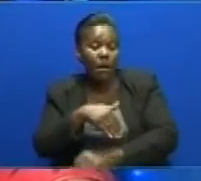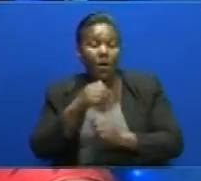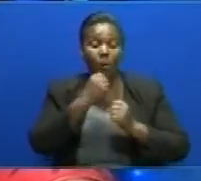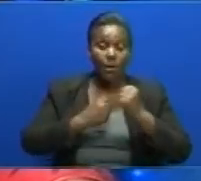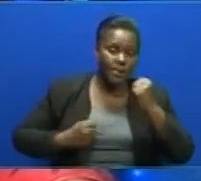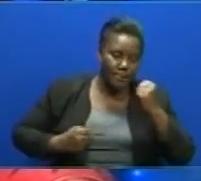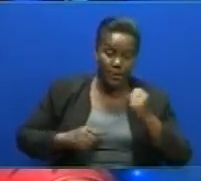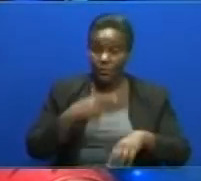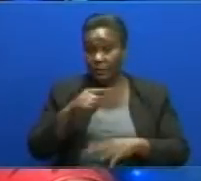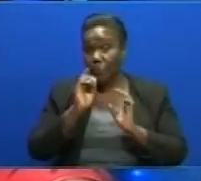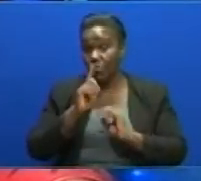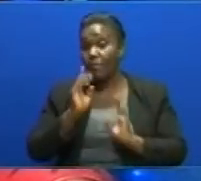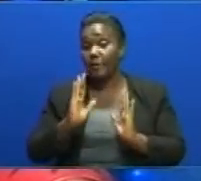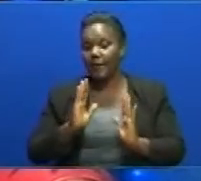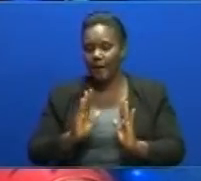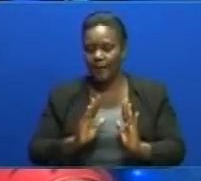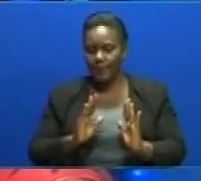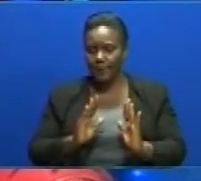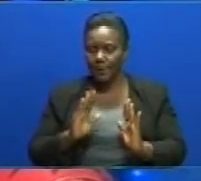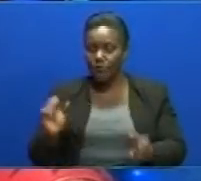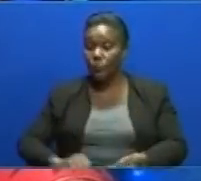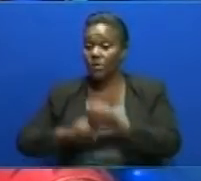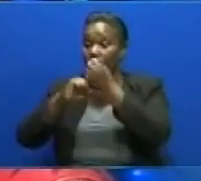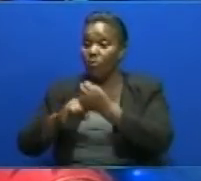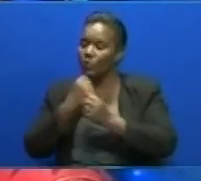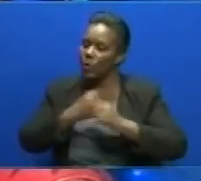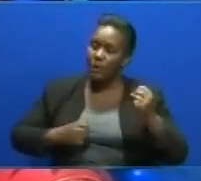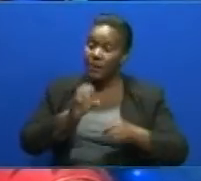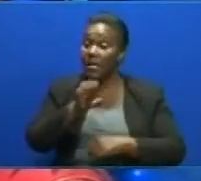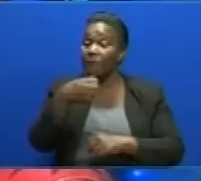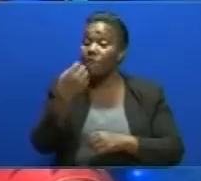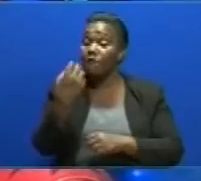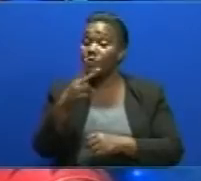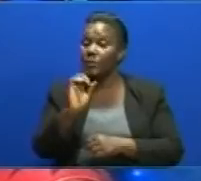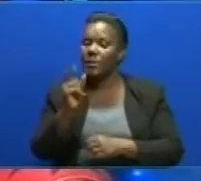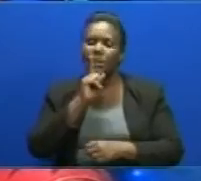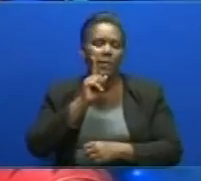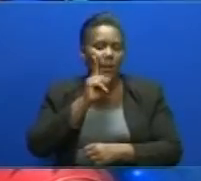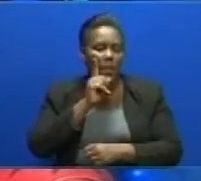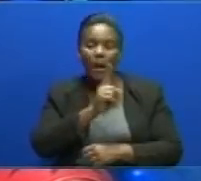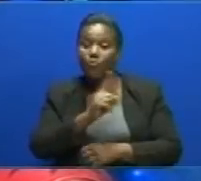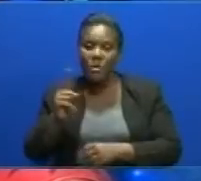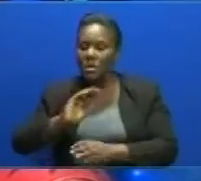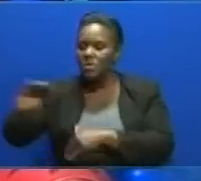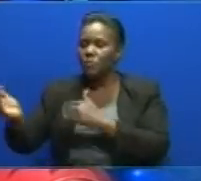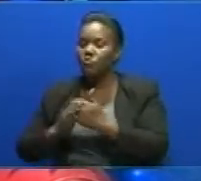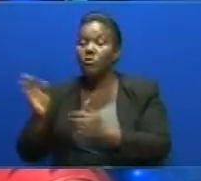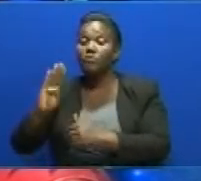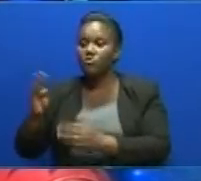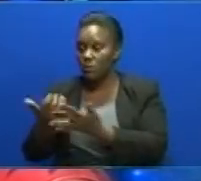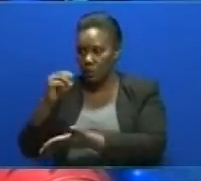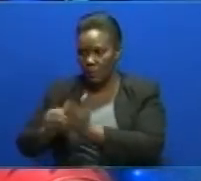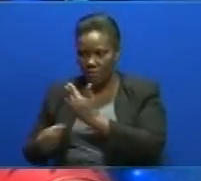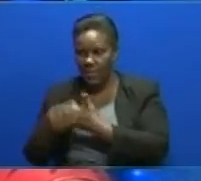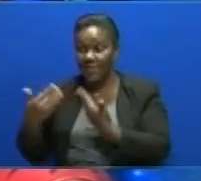kila wiki watakaokuwa tayari kurejea nchini Burundi kwa hiari yao baada ya hali ya usalama kuimarika nchini humo. Kizungumza jijini